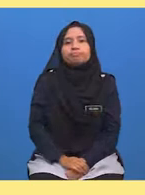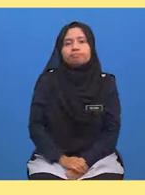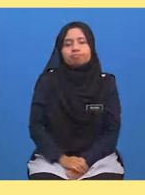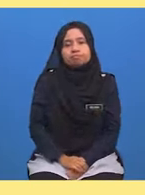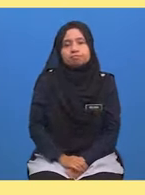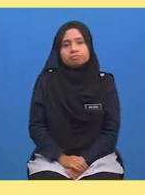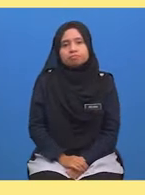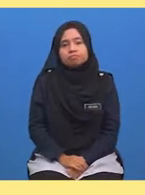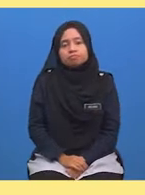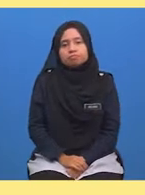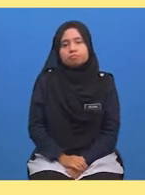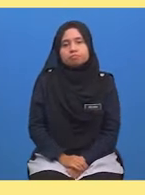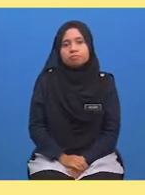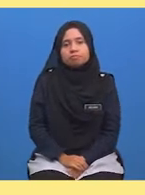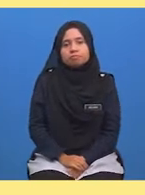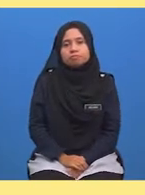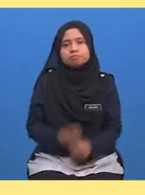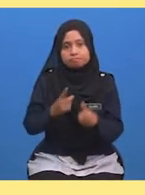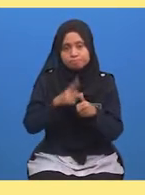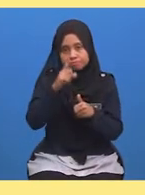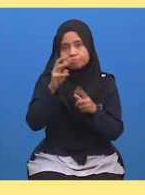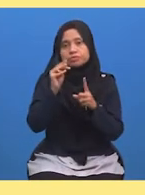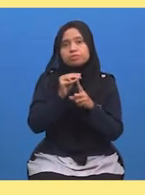yang berdaya maju. 1 markah.